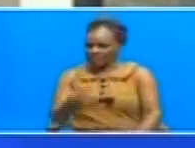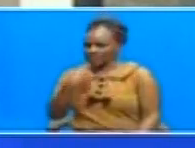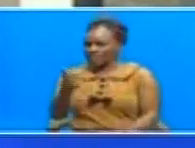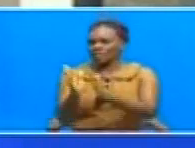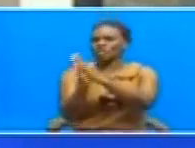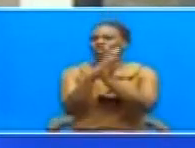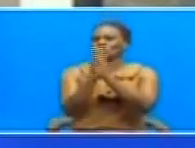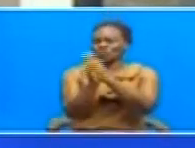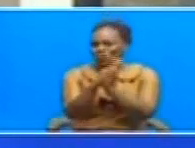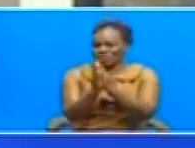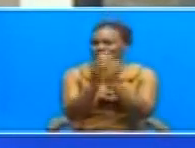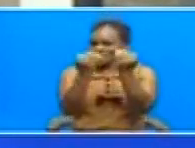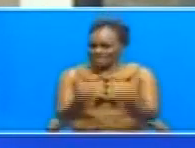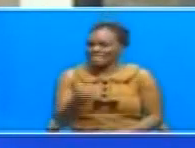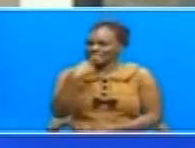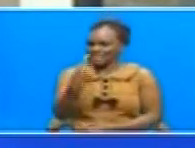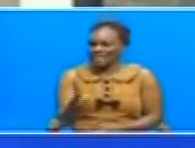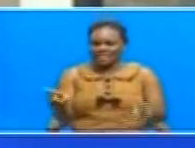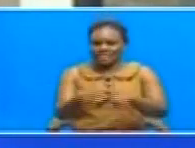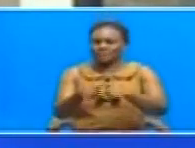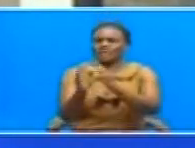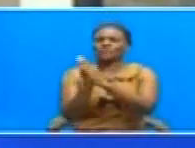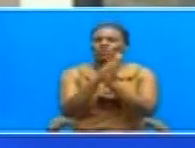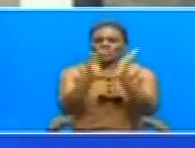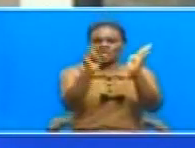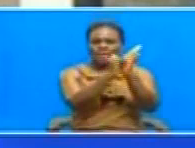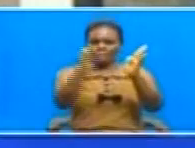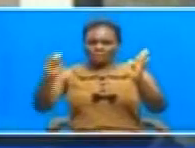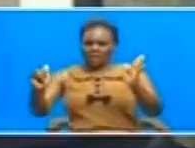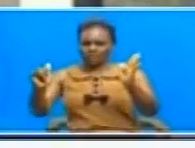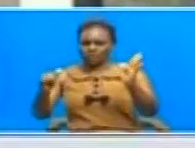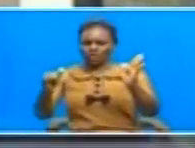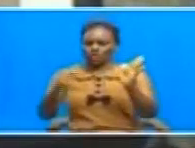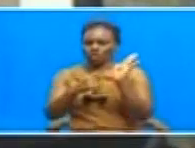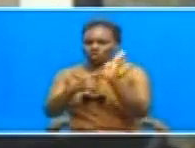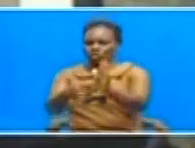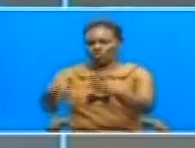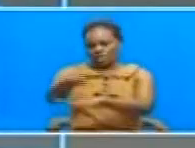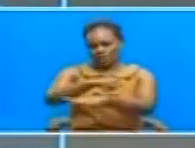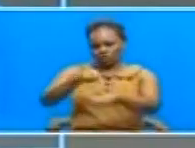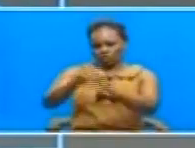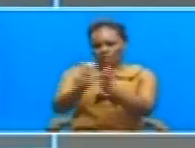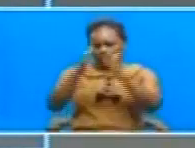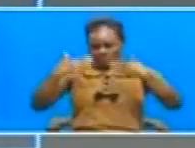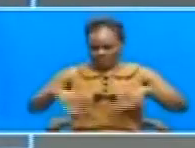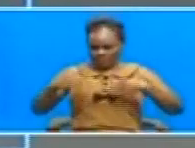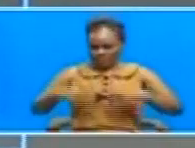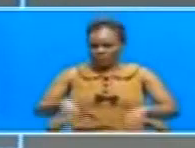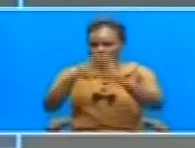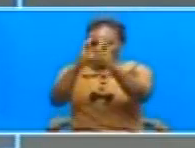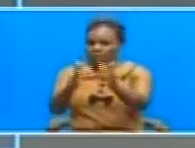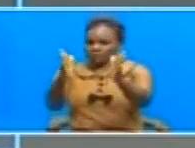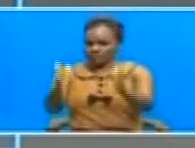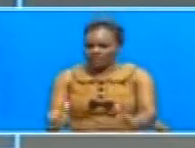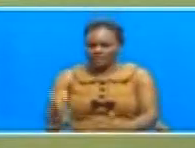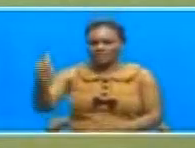stories that need to be told and the stories that will impact and shape our nations and our people. Elvis Kosgei, KTN.